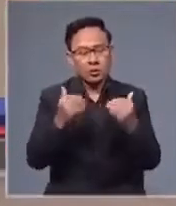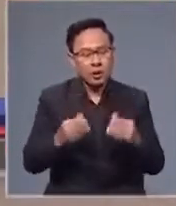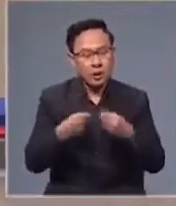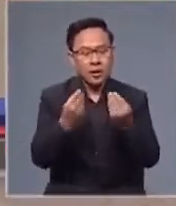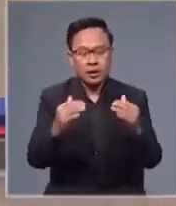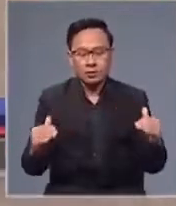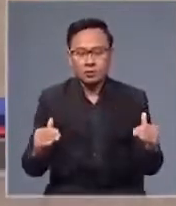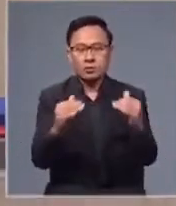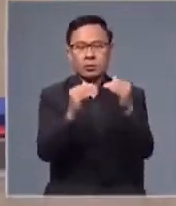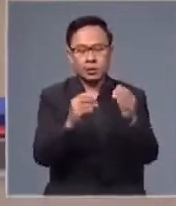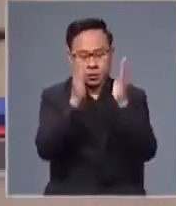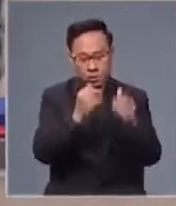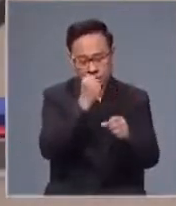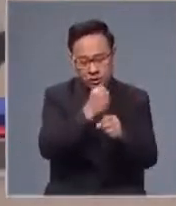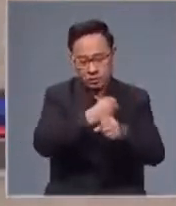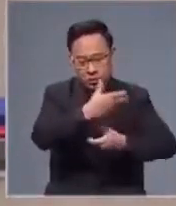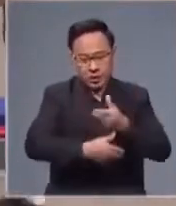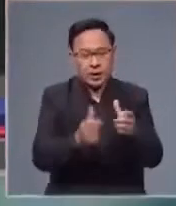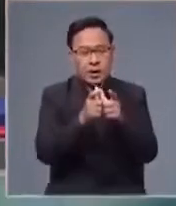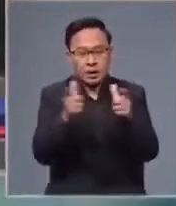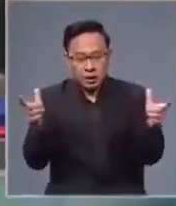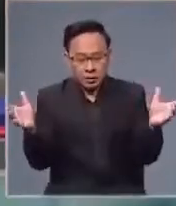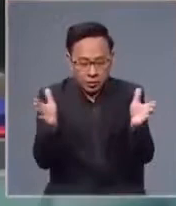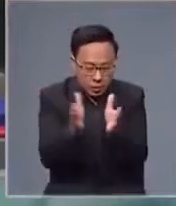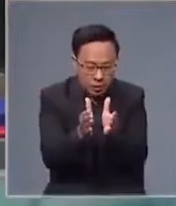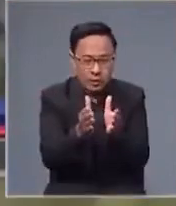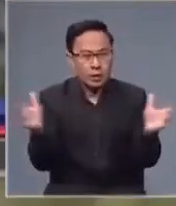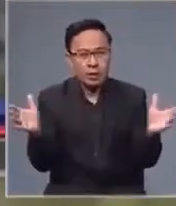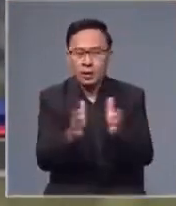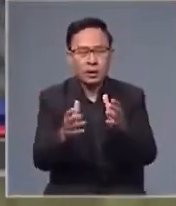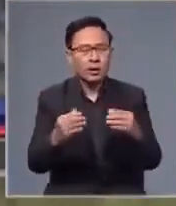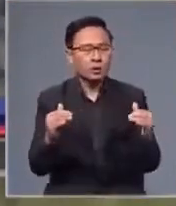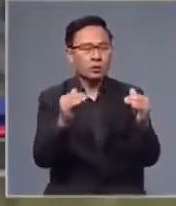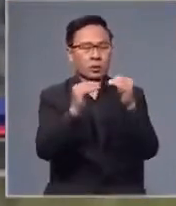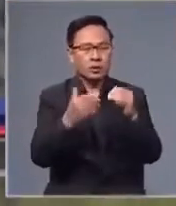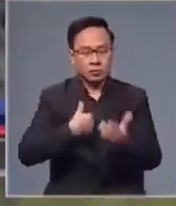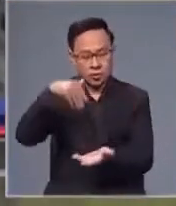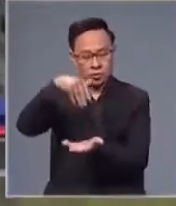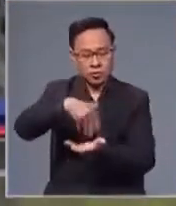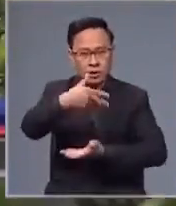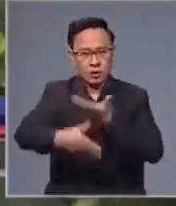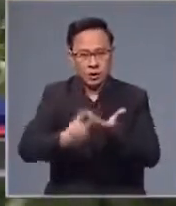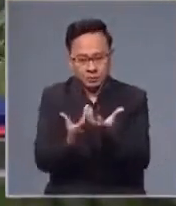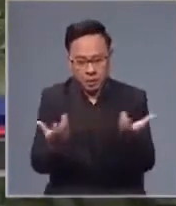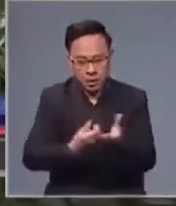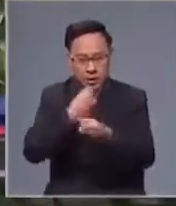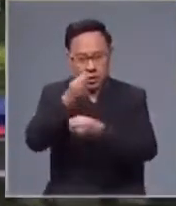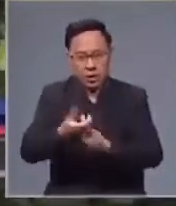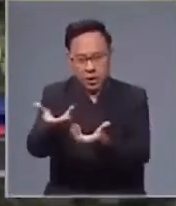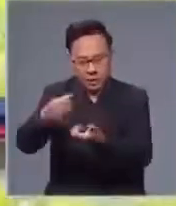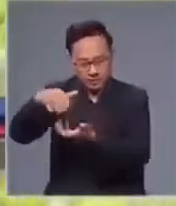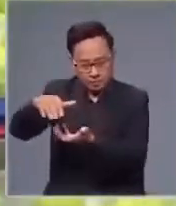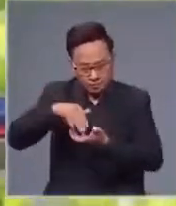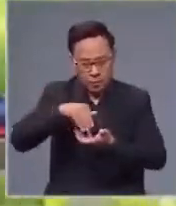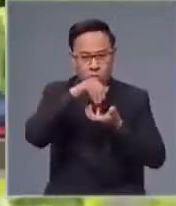ทั้งผู้ประกอบการขนาดเล็กและขนาดใหญ่ส่งเสริมให้มีตลาดกลางผลิตผลการเกษตรเพื่อลดการผูก